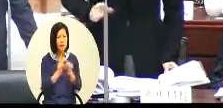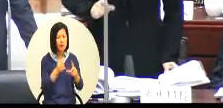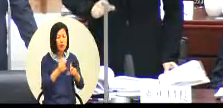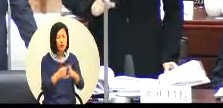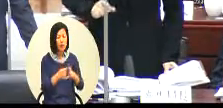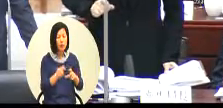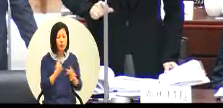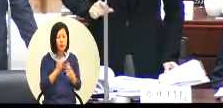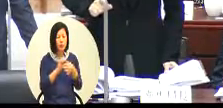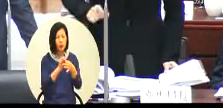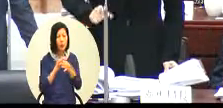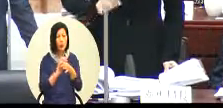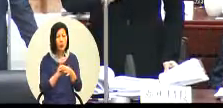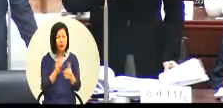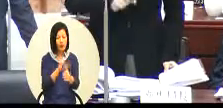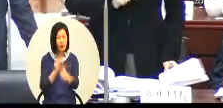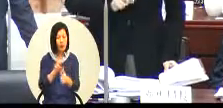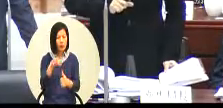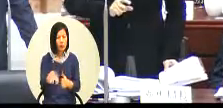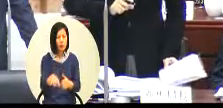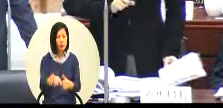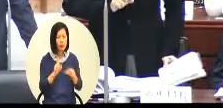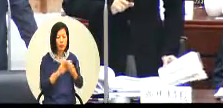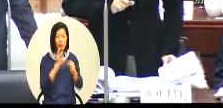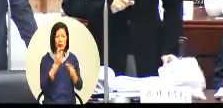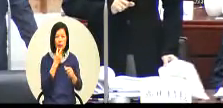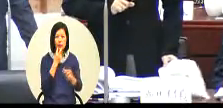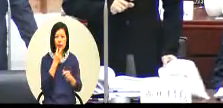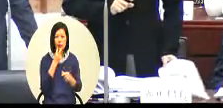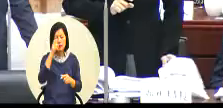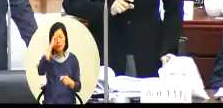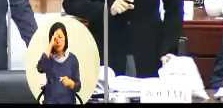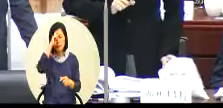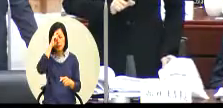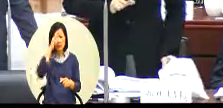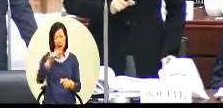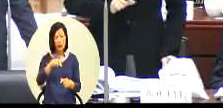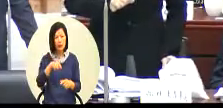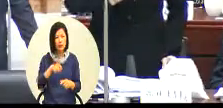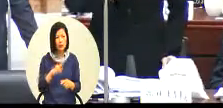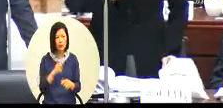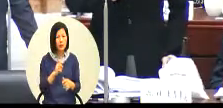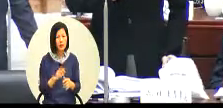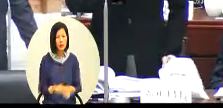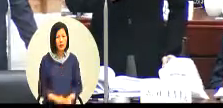据点，但是这社区关怀照顾据点跟中央期望的这个